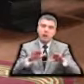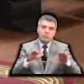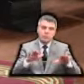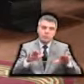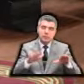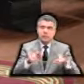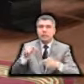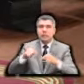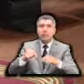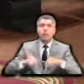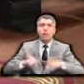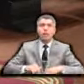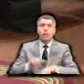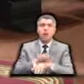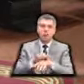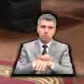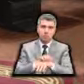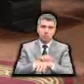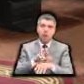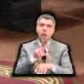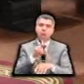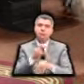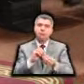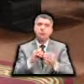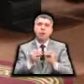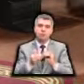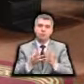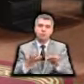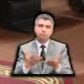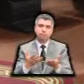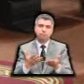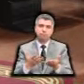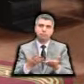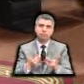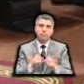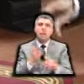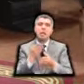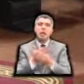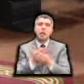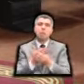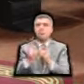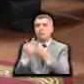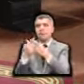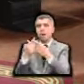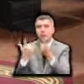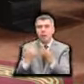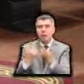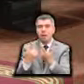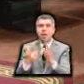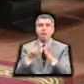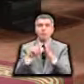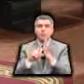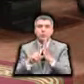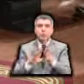اللي كتعرف بعض المشاكل لأسباب عدة، طريقة السير ديالها، القانون المنظم